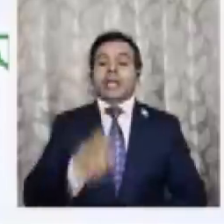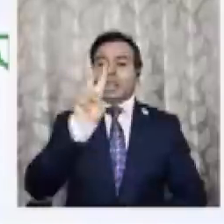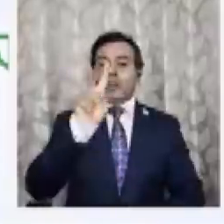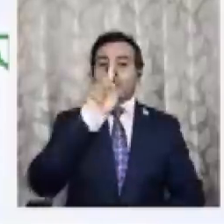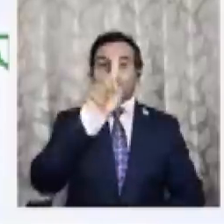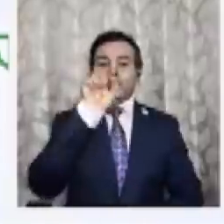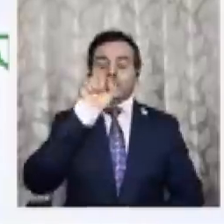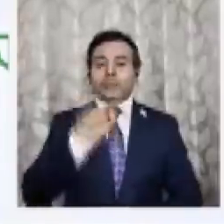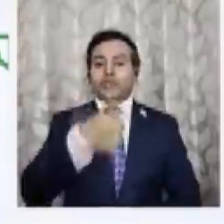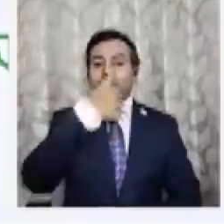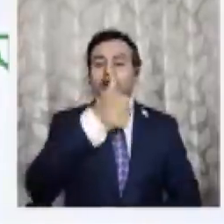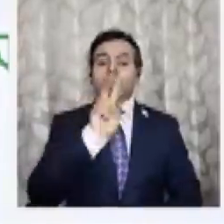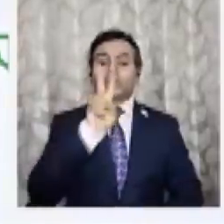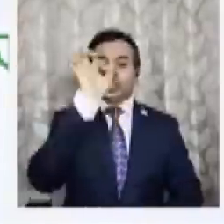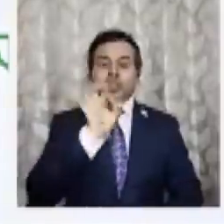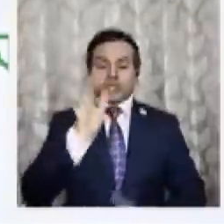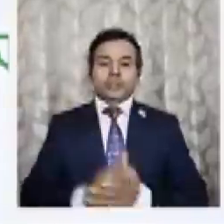3,171 জন, এবং শনাক্তের হার